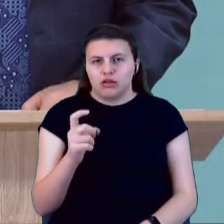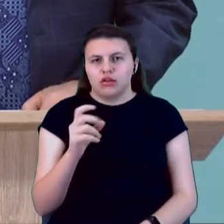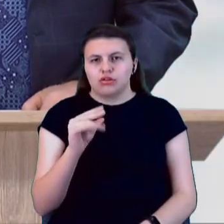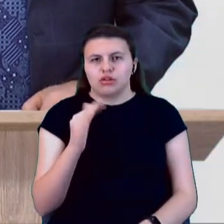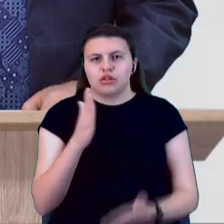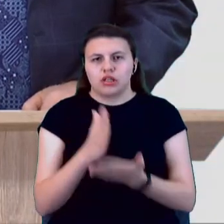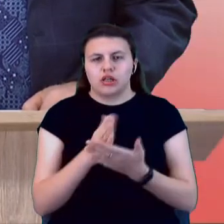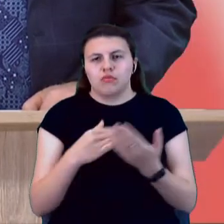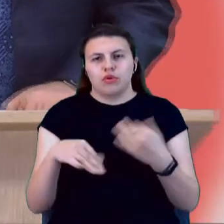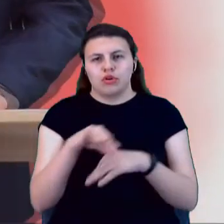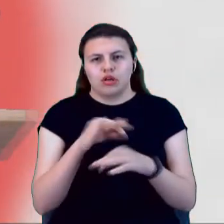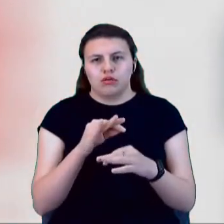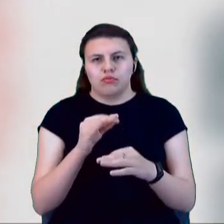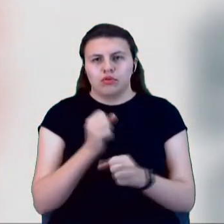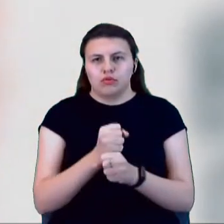напрацювання в цьому напрямку?